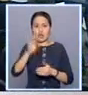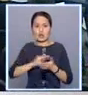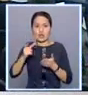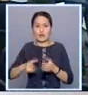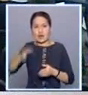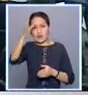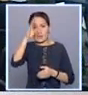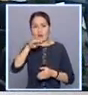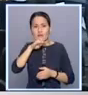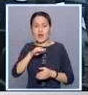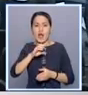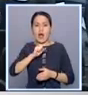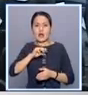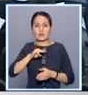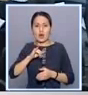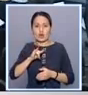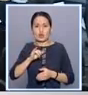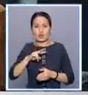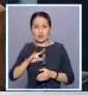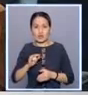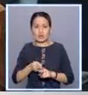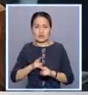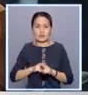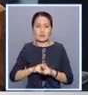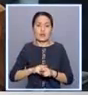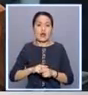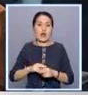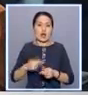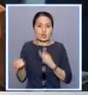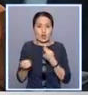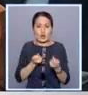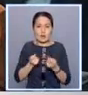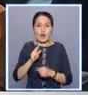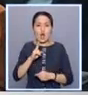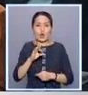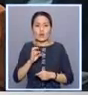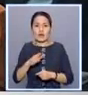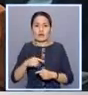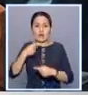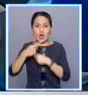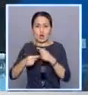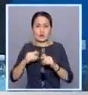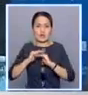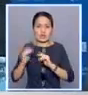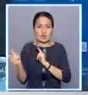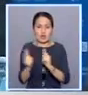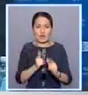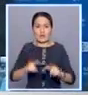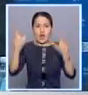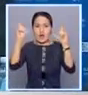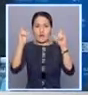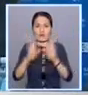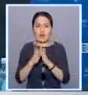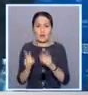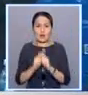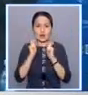журналистер академиясының академигі Валерий Айтмұқашұлының редакциялауымен Дінмұхамед Қонаев ұрпақтары дайындаған фотоальбомның